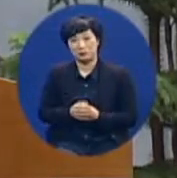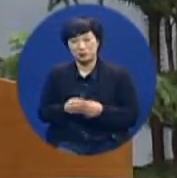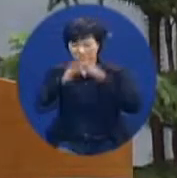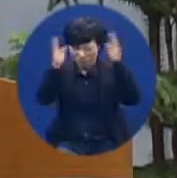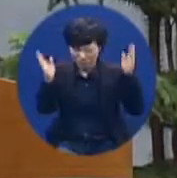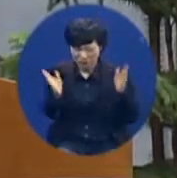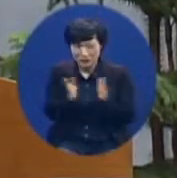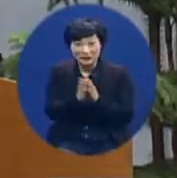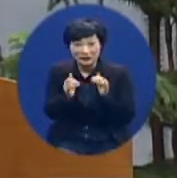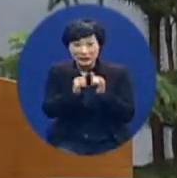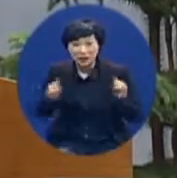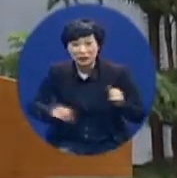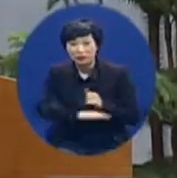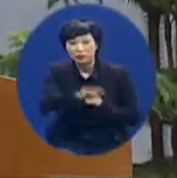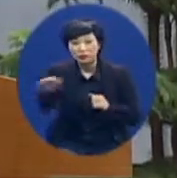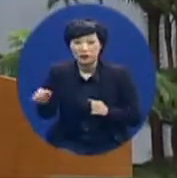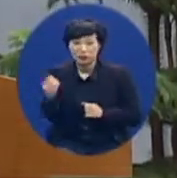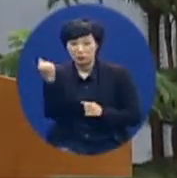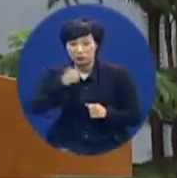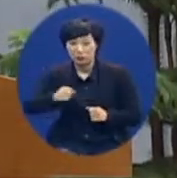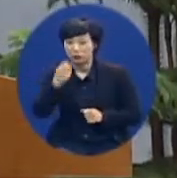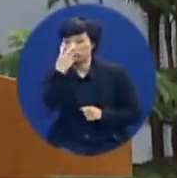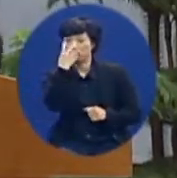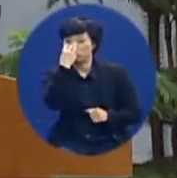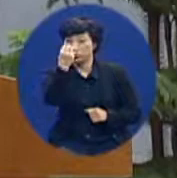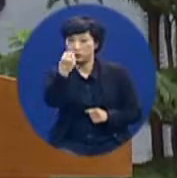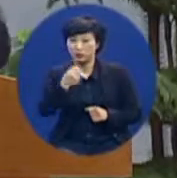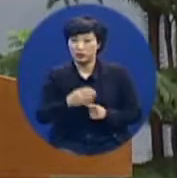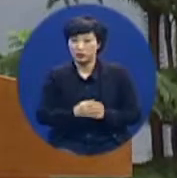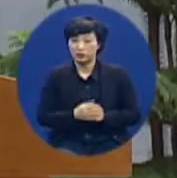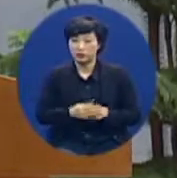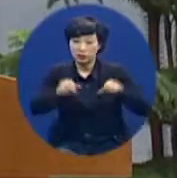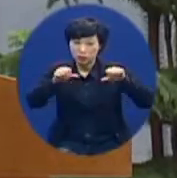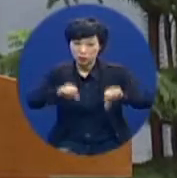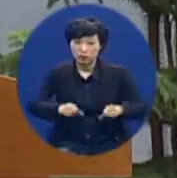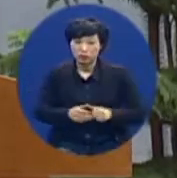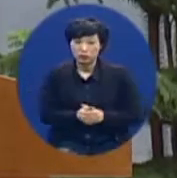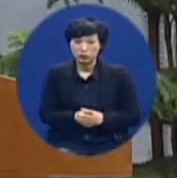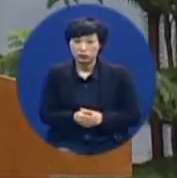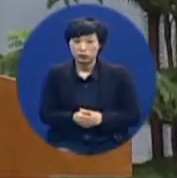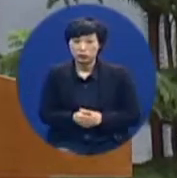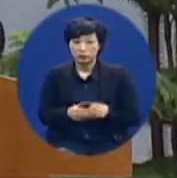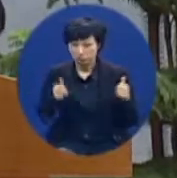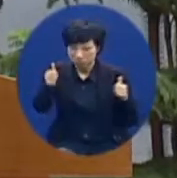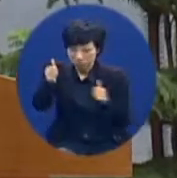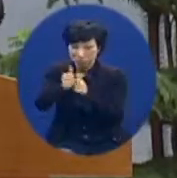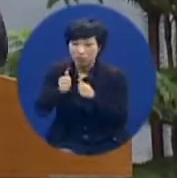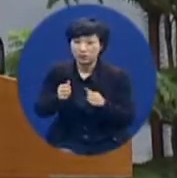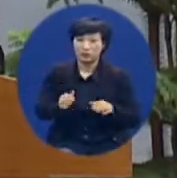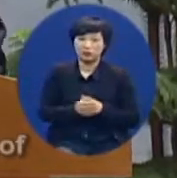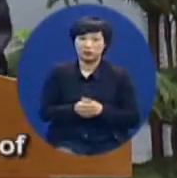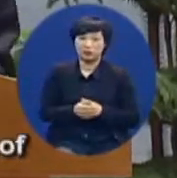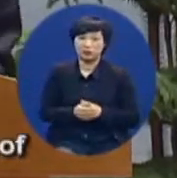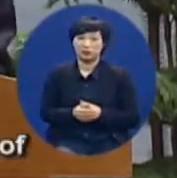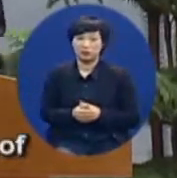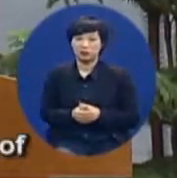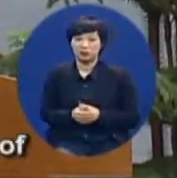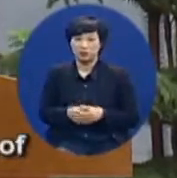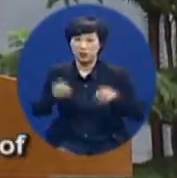모든 인류가 불순종으로 교만 저주 도전 방정